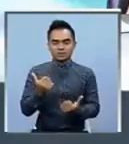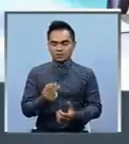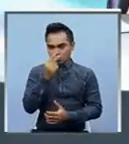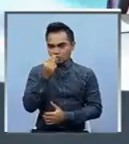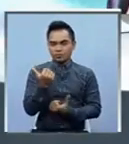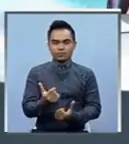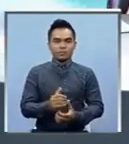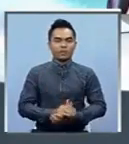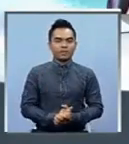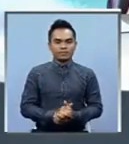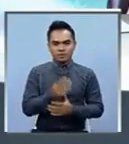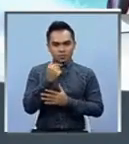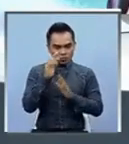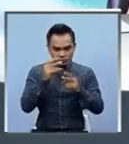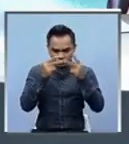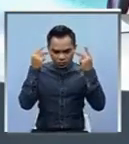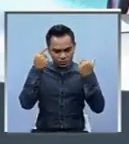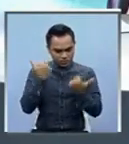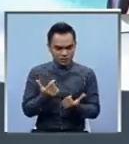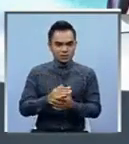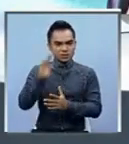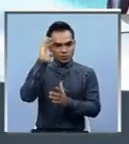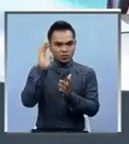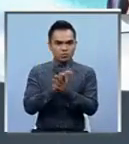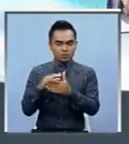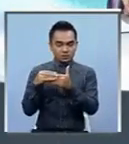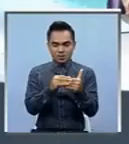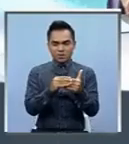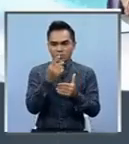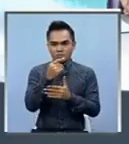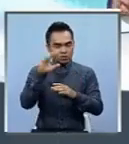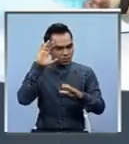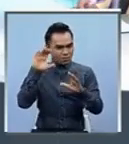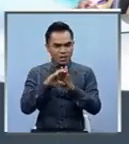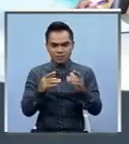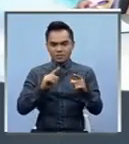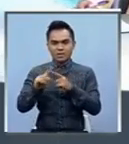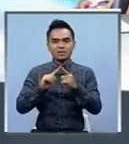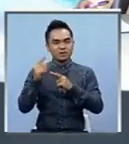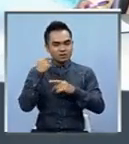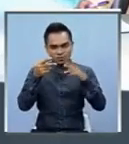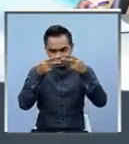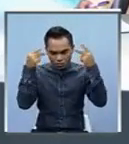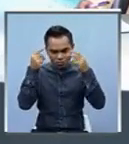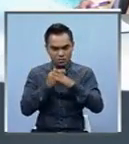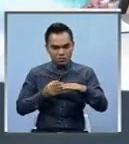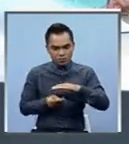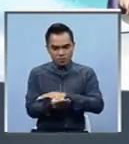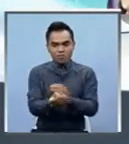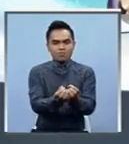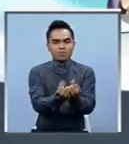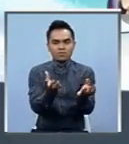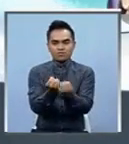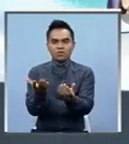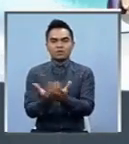เรื่องของภาพคนร้ายที่ทางตำรวจเนี่ยได้มีการนำออกมาแล้วนะคะผู้ต้องหาคดีที่มีการลอบวางระเบิดนะคะบริเวณทางเชื่อม